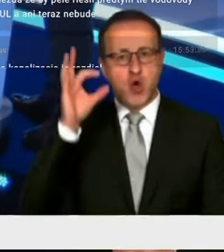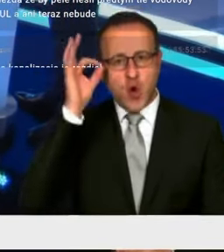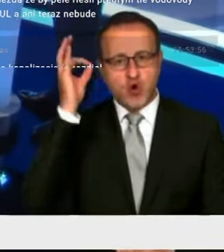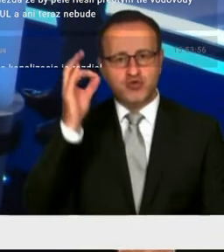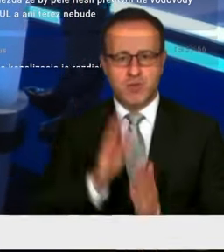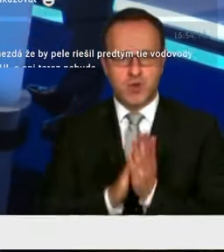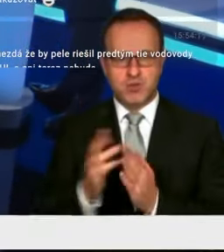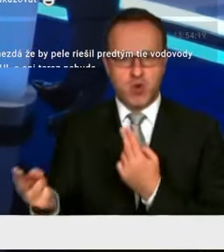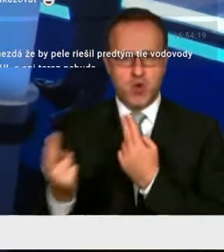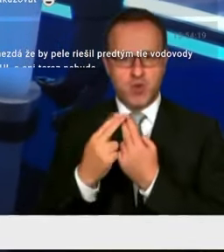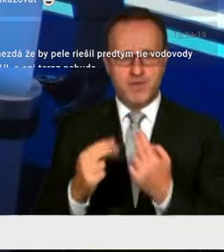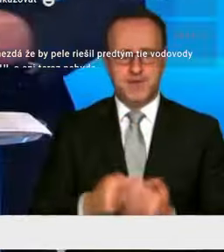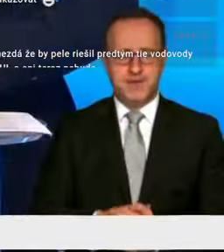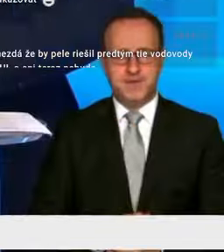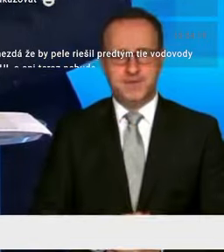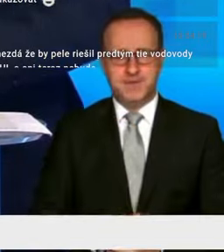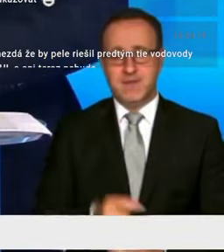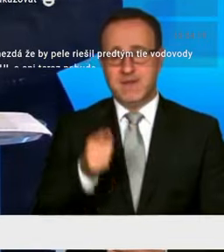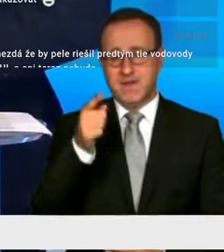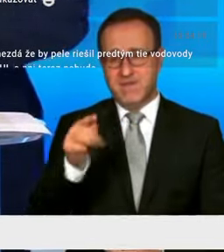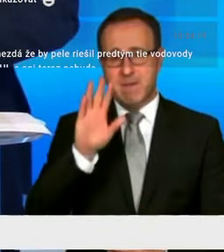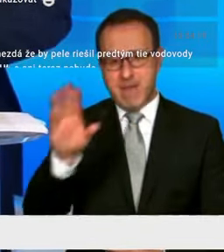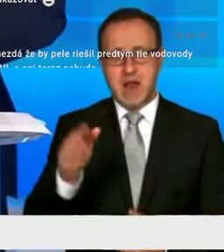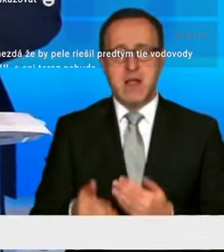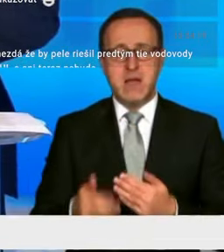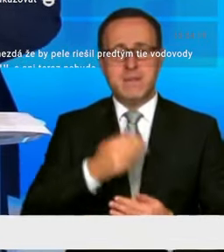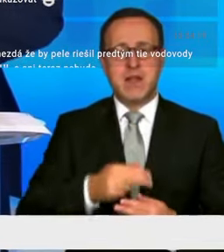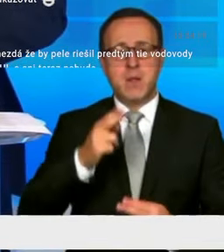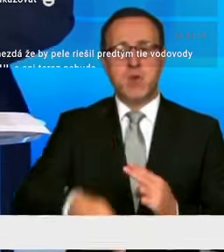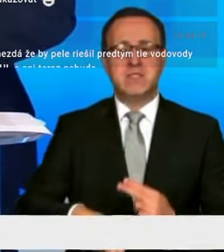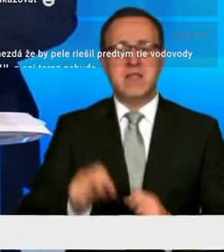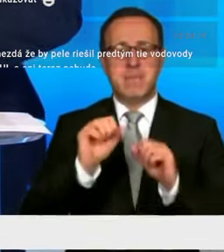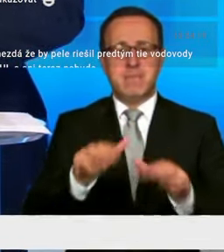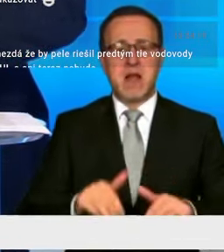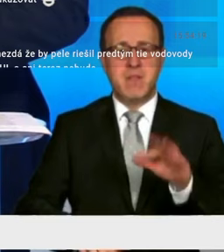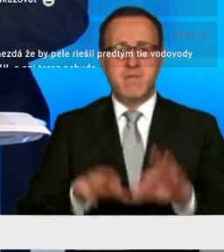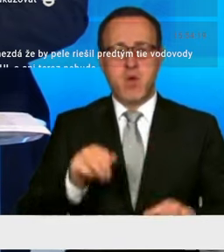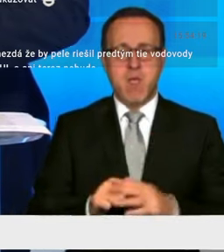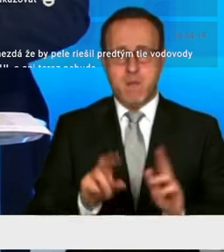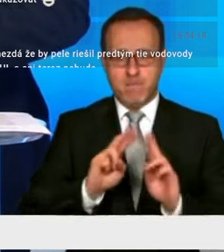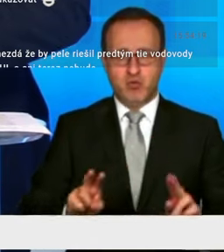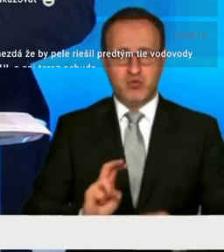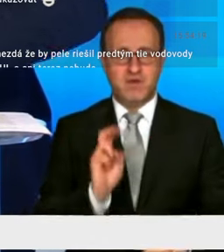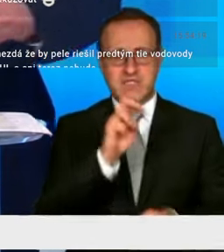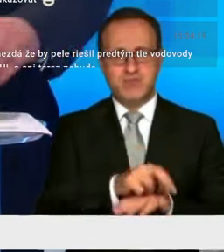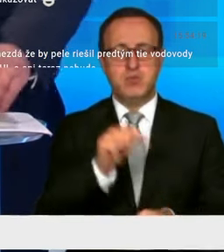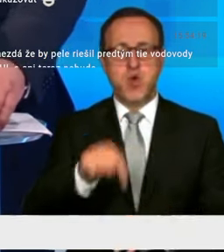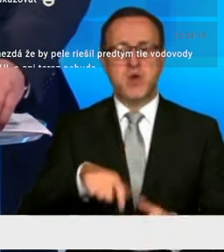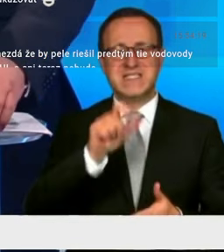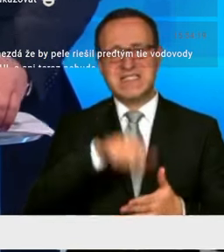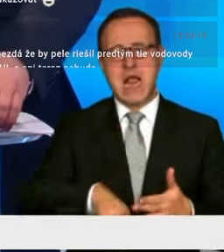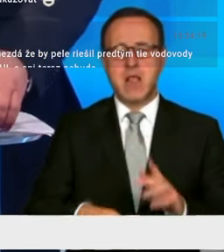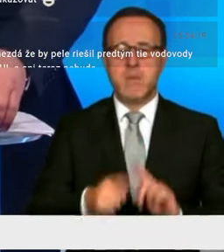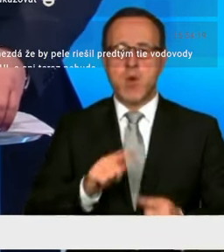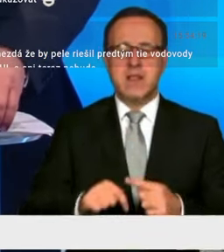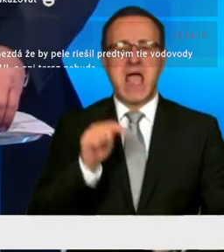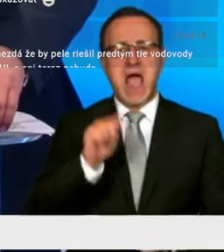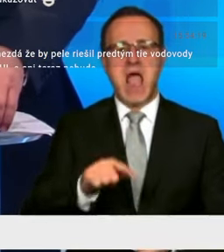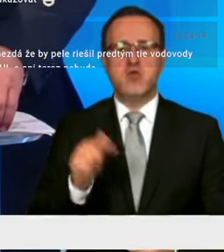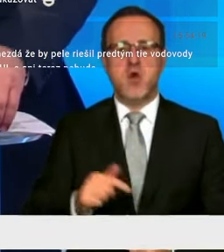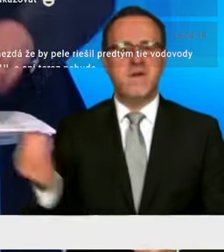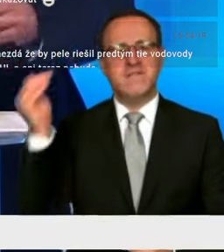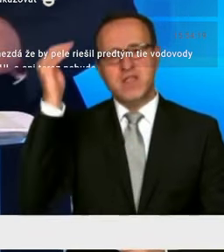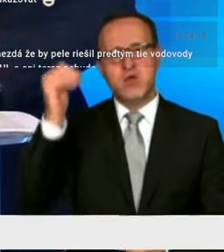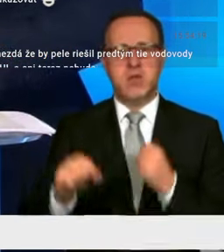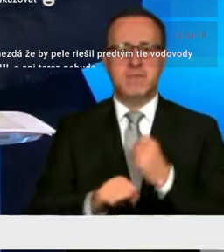odpovedať A síce Vy ste mali pred poslednými parlamentnými voľbami možno vstúpiť aj do straníckej politiky a tým aj do exekutívy